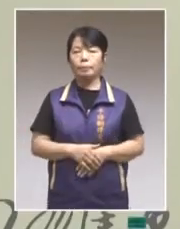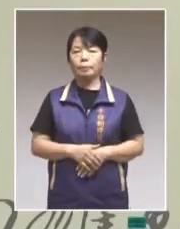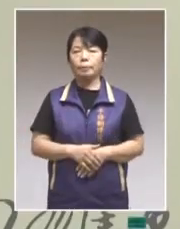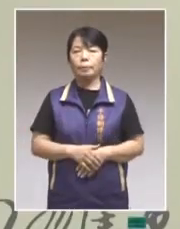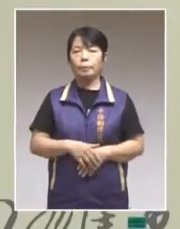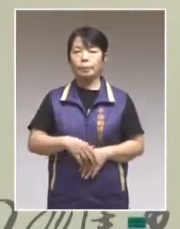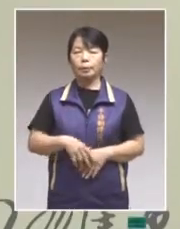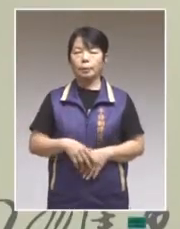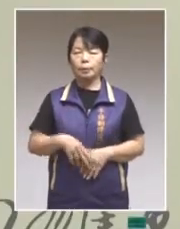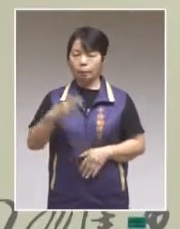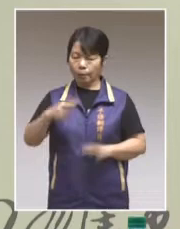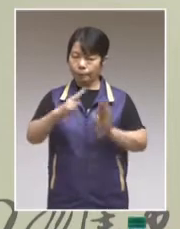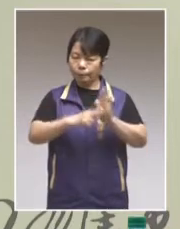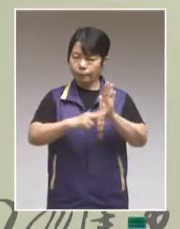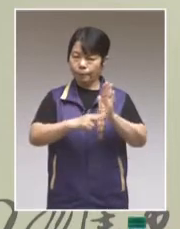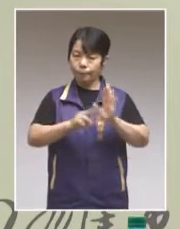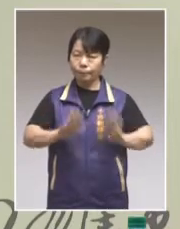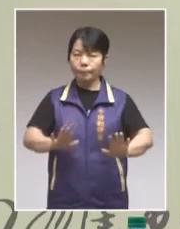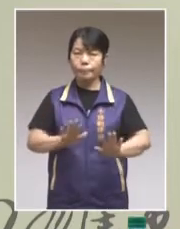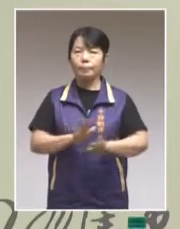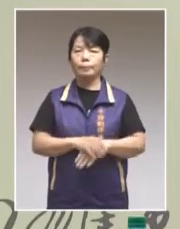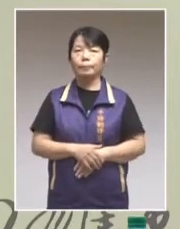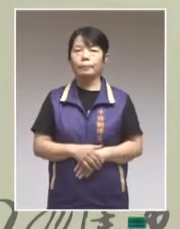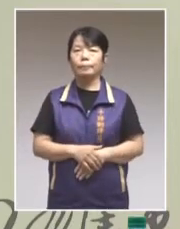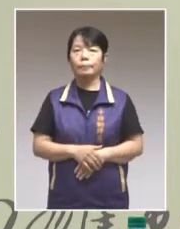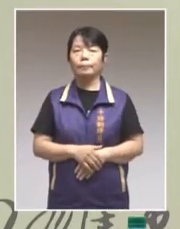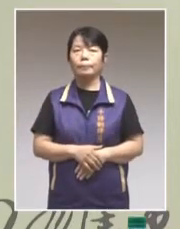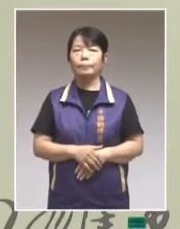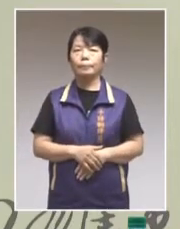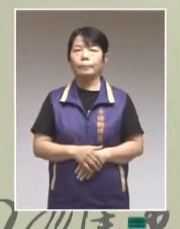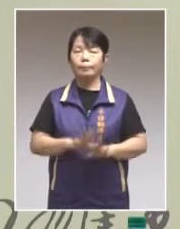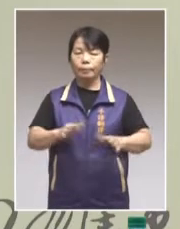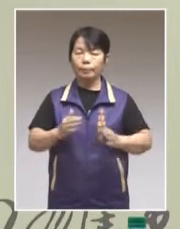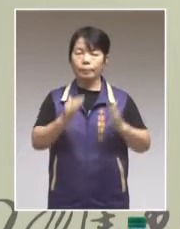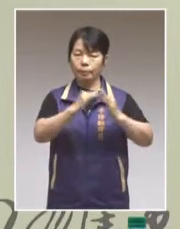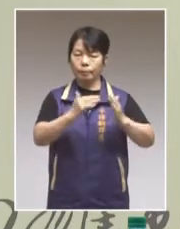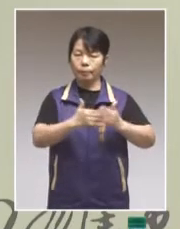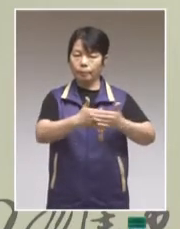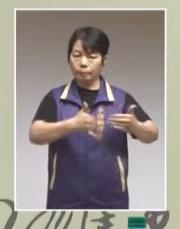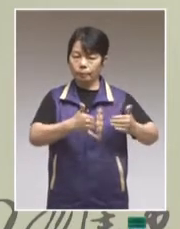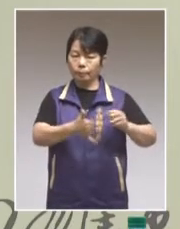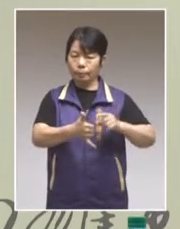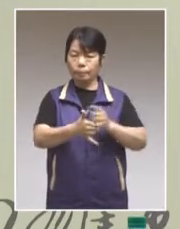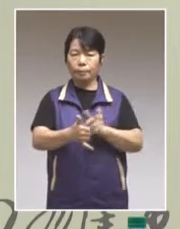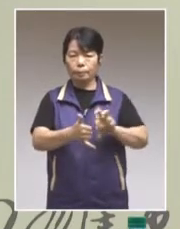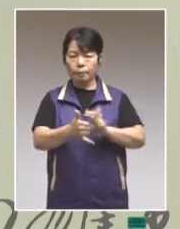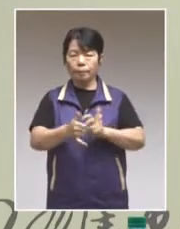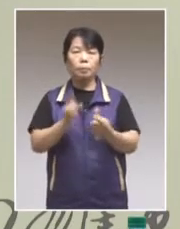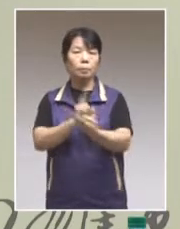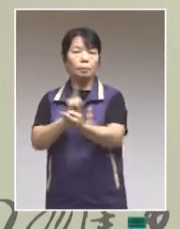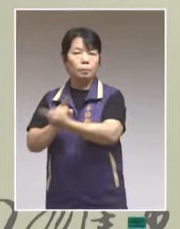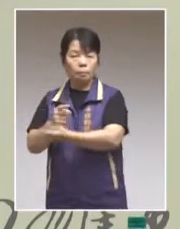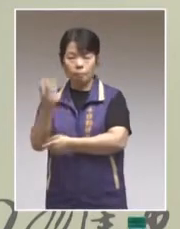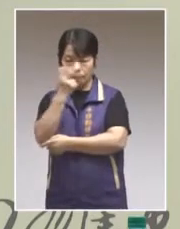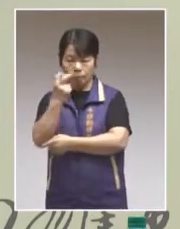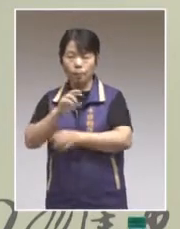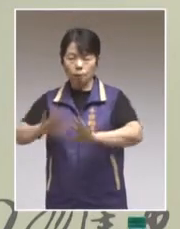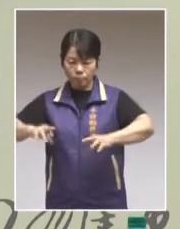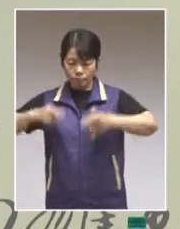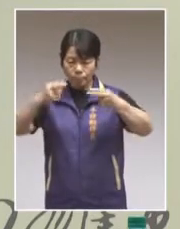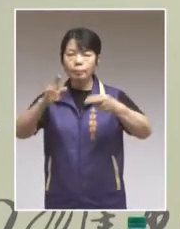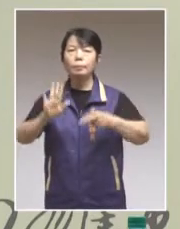我们跟大家做一个说明，我们今天在这个居家照护跟接触者居家隔离跟采检做了一些调